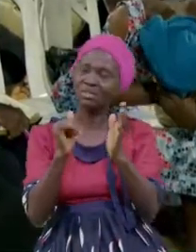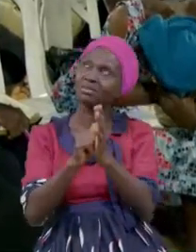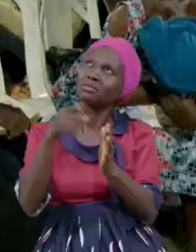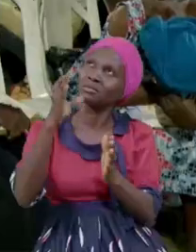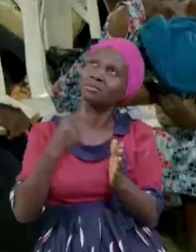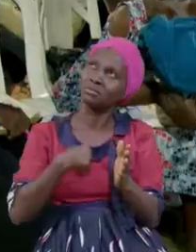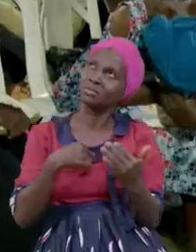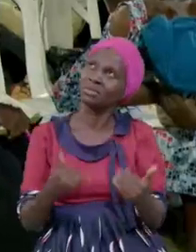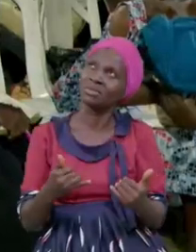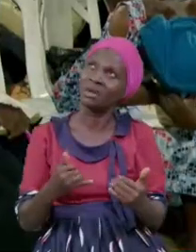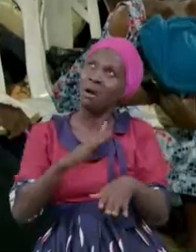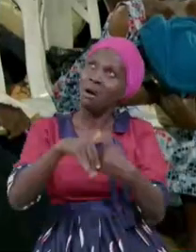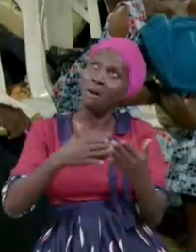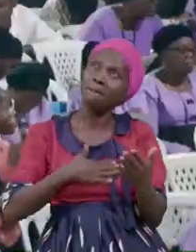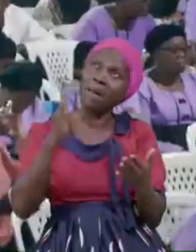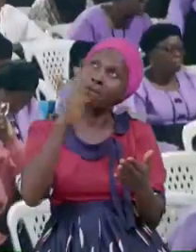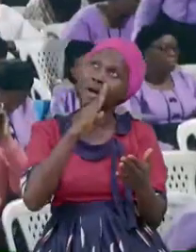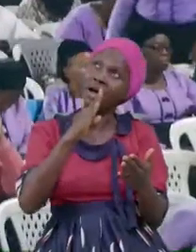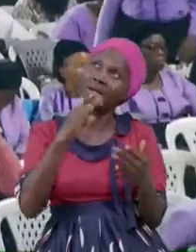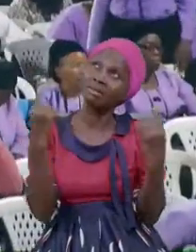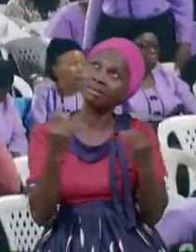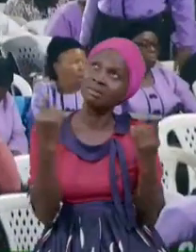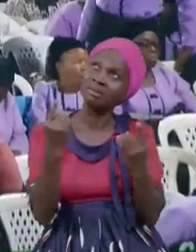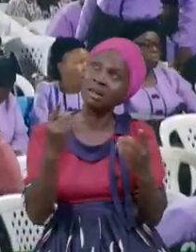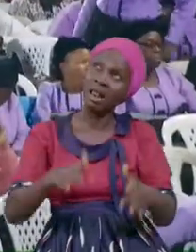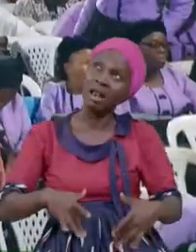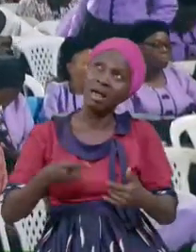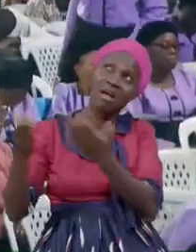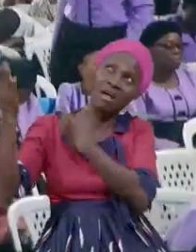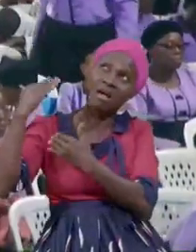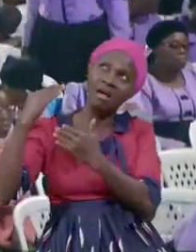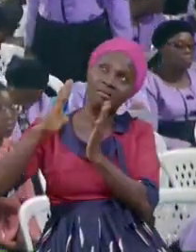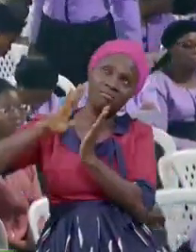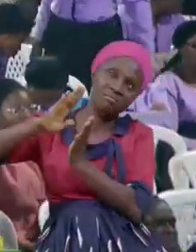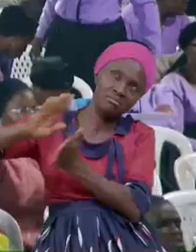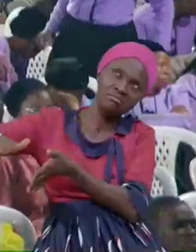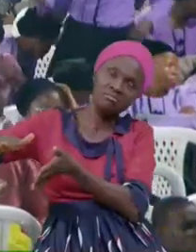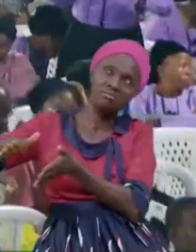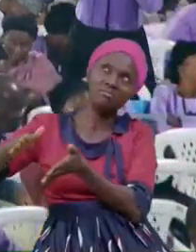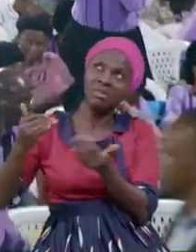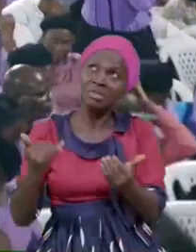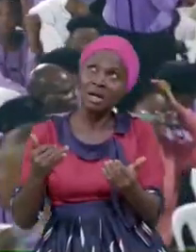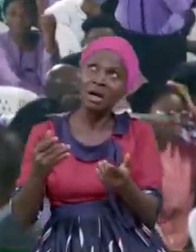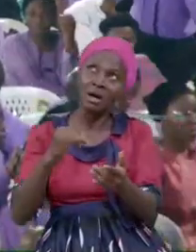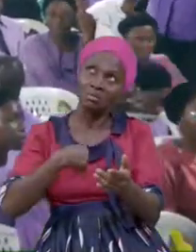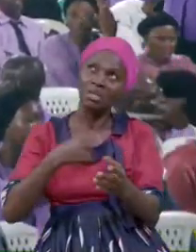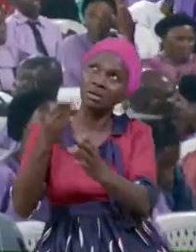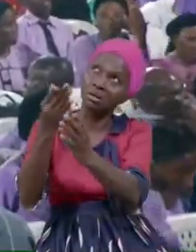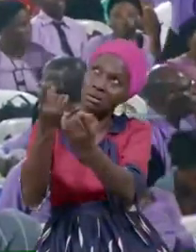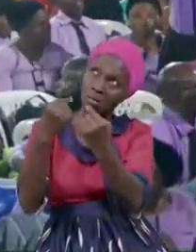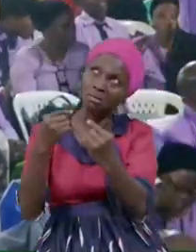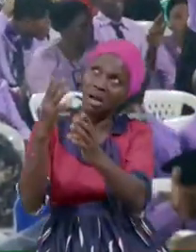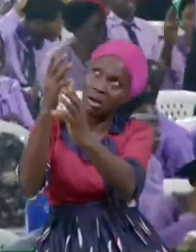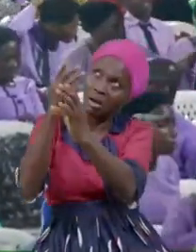J'abandonne ma vie passée et je viens à la nouvelle vie. Je viens recevoir la grâce abondante de